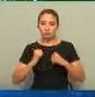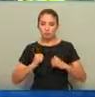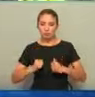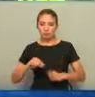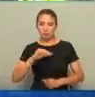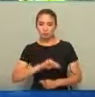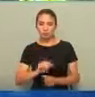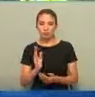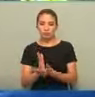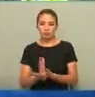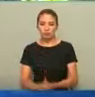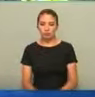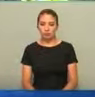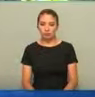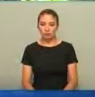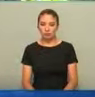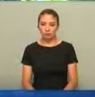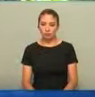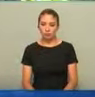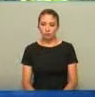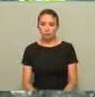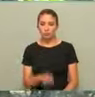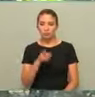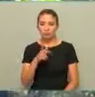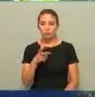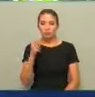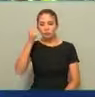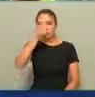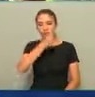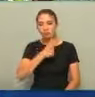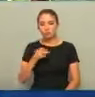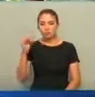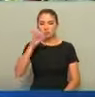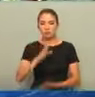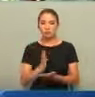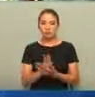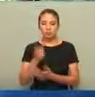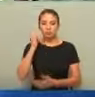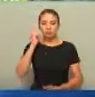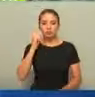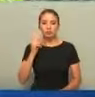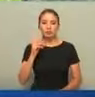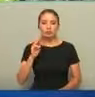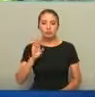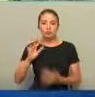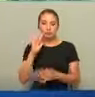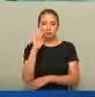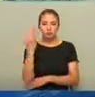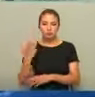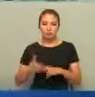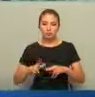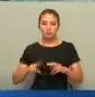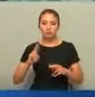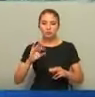тыныштандыратын қасиетке ие. 1300 жылдық тарихы бар мына көне тұт ағашын жергілікті